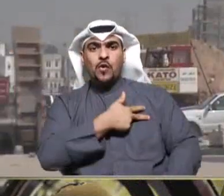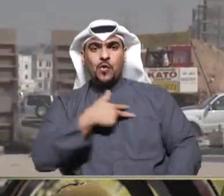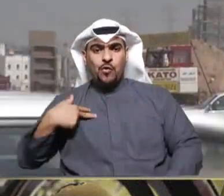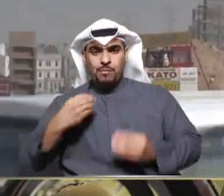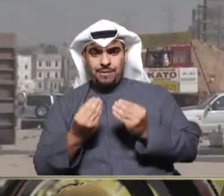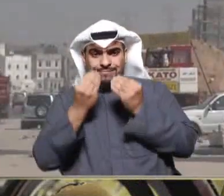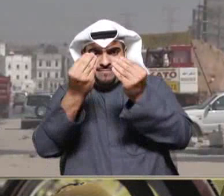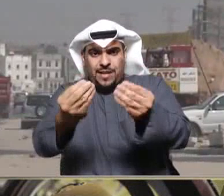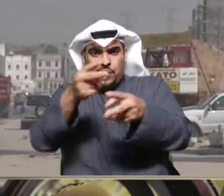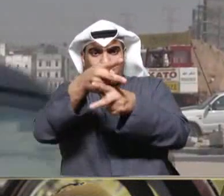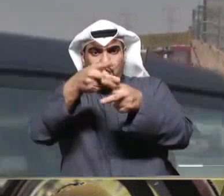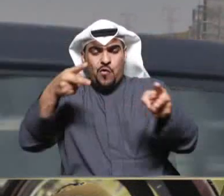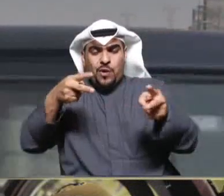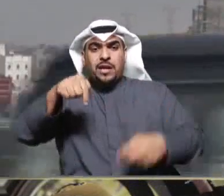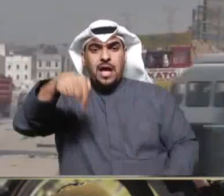وصلت إلى